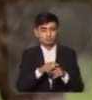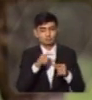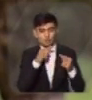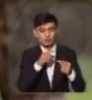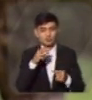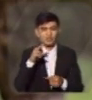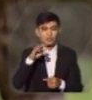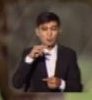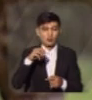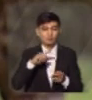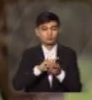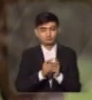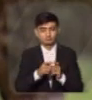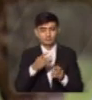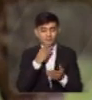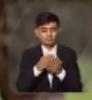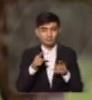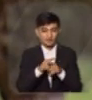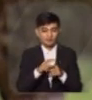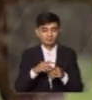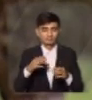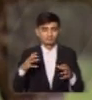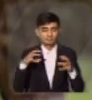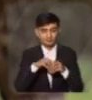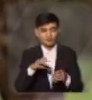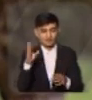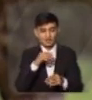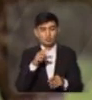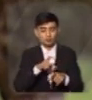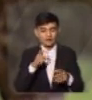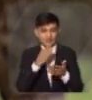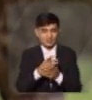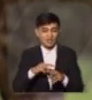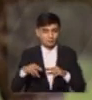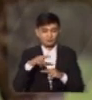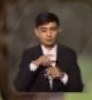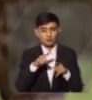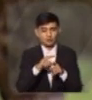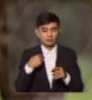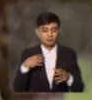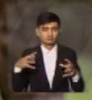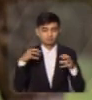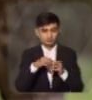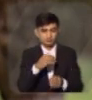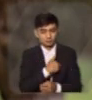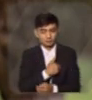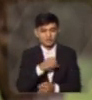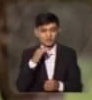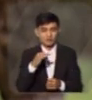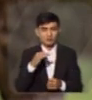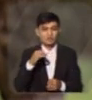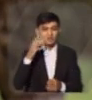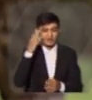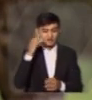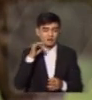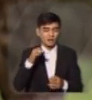демократиялық жүйе орнатам деген адамдардың бірлестігі. Сондықтан бізде осындай адамдар бар, біз сол адамдардың басын топтастырғымыз келеді. Өзіміздің саяси